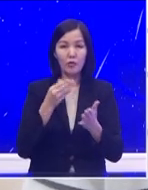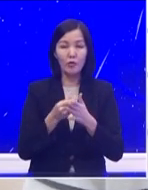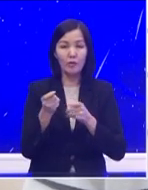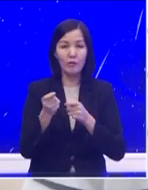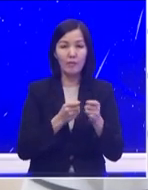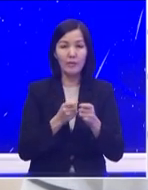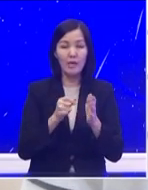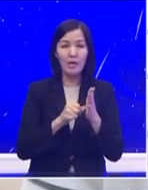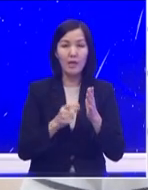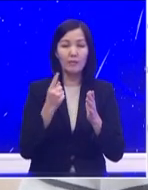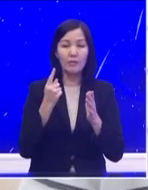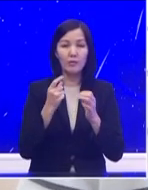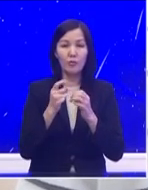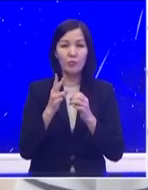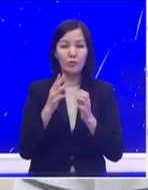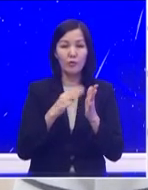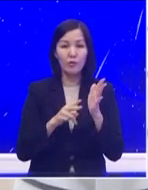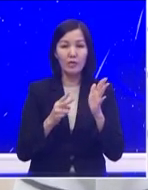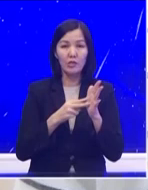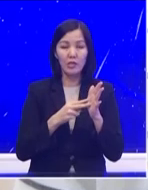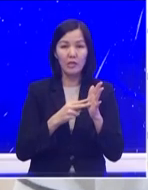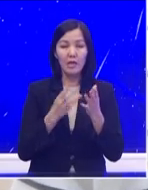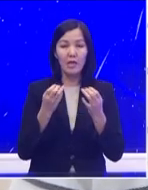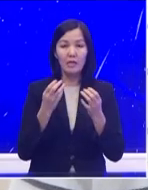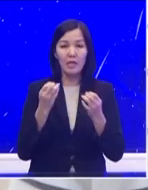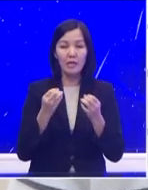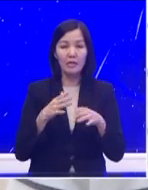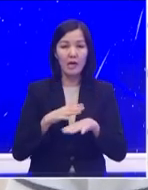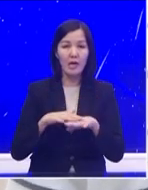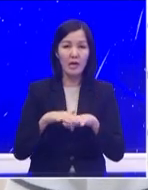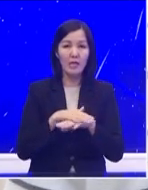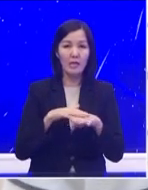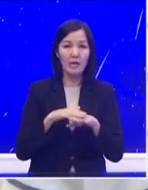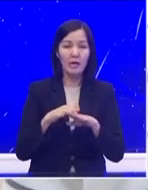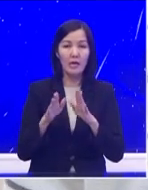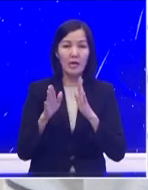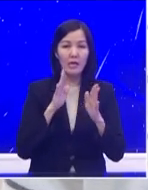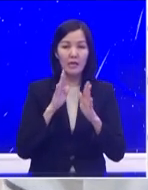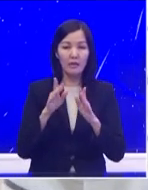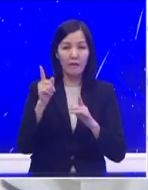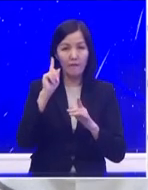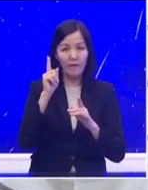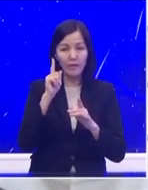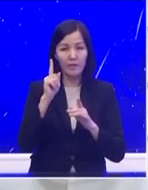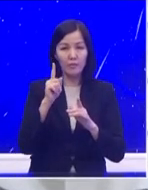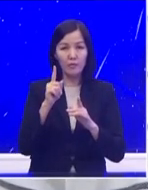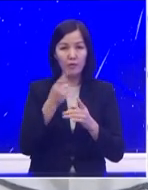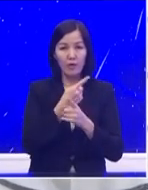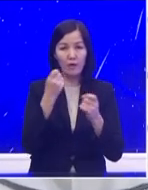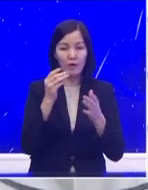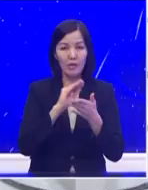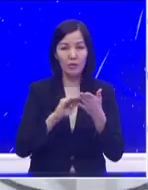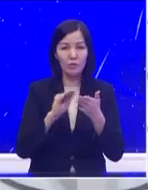басқармасына 611-97 номеріне хабарласуға болады. Сондай-ақ өңір тұрғындарына Instagram, Facebook әлеуметтік желілерде де хабарландыру